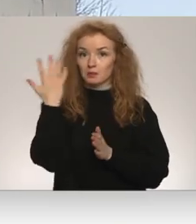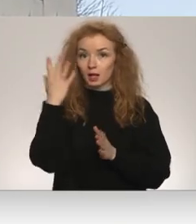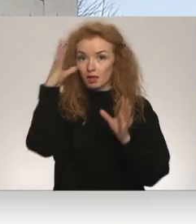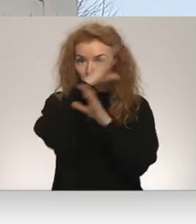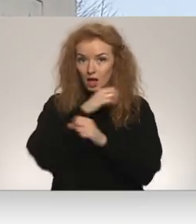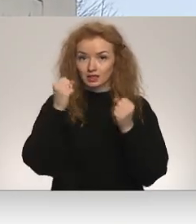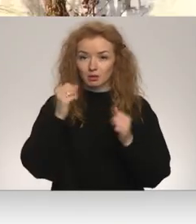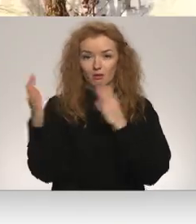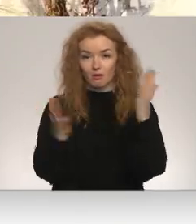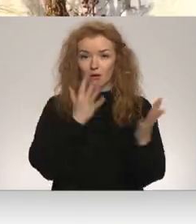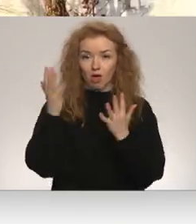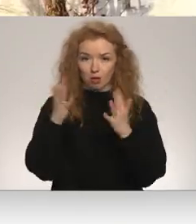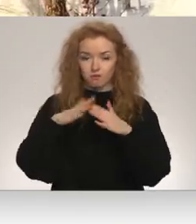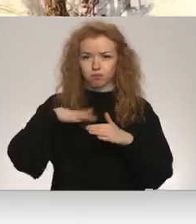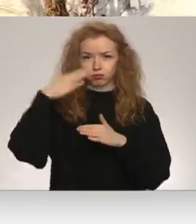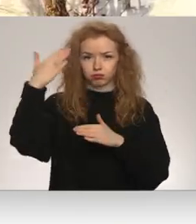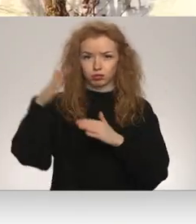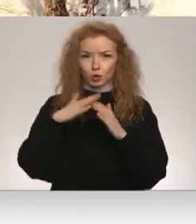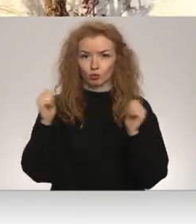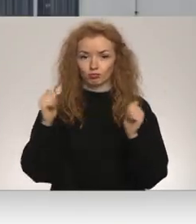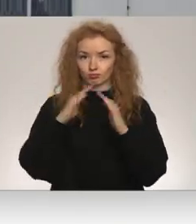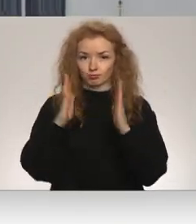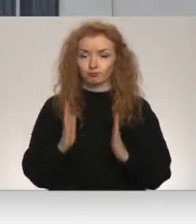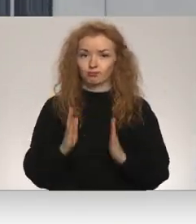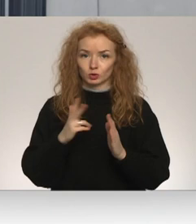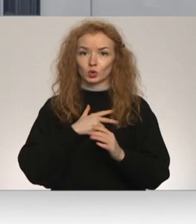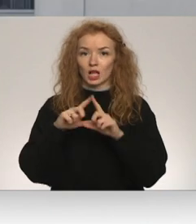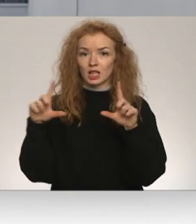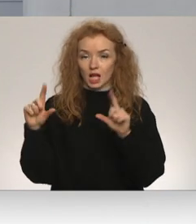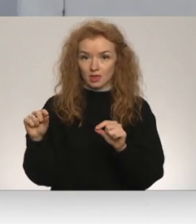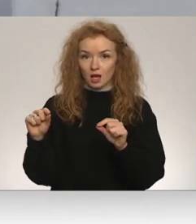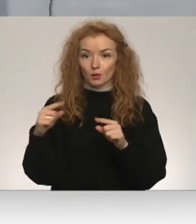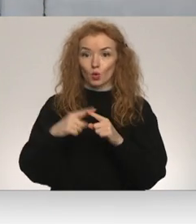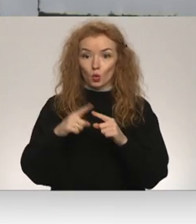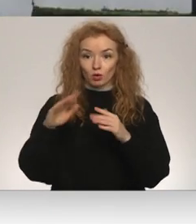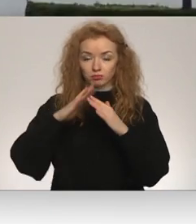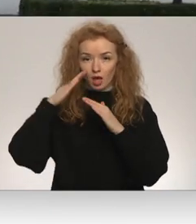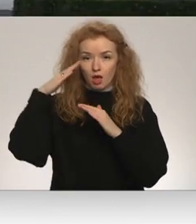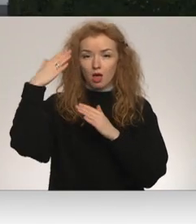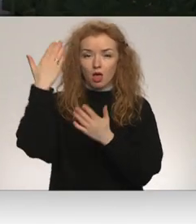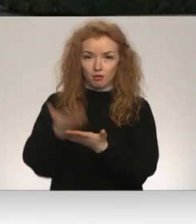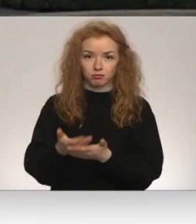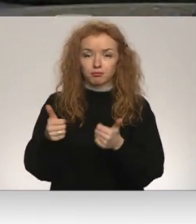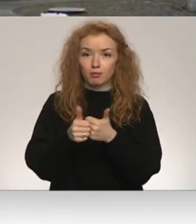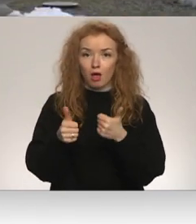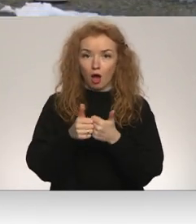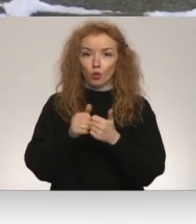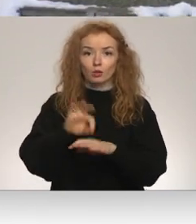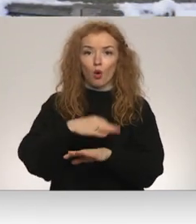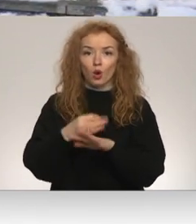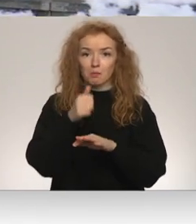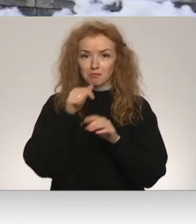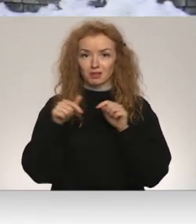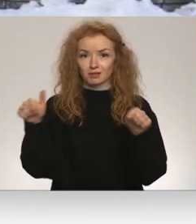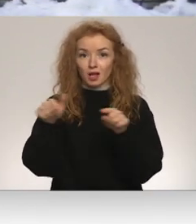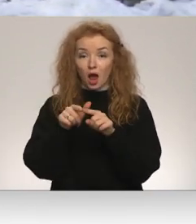naktī stiprā vēja brāzmas norāva jumtu Ventspils sociālā dienas tēkā pilsētas centrā. Jumts ar vēja brīzi tika uzmests blakus esošajai laulības zālē, un